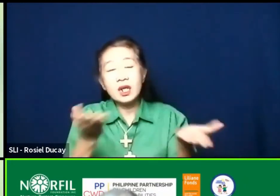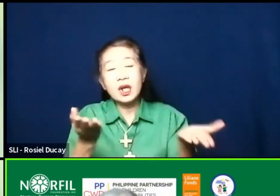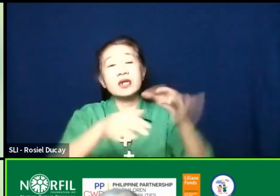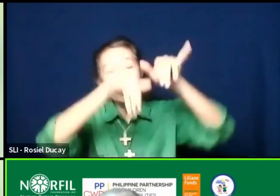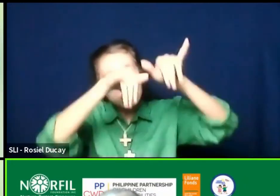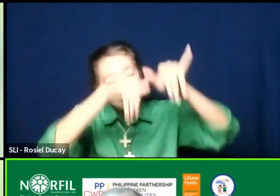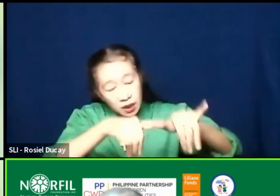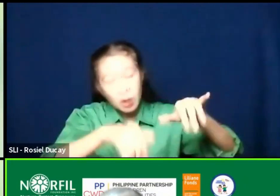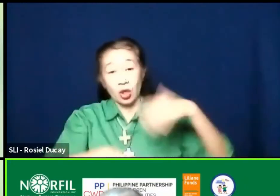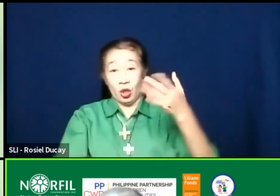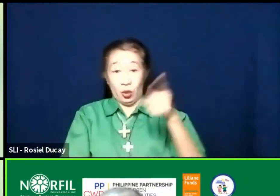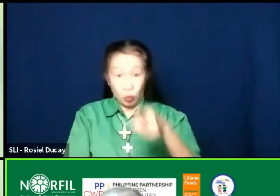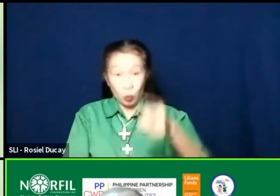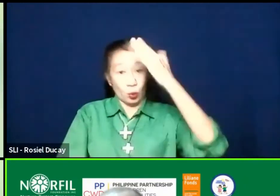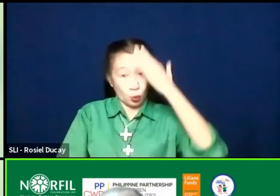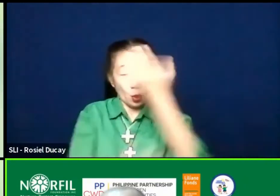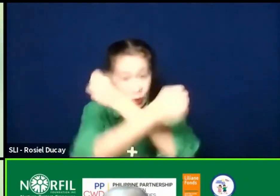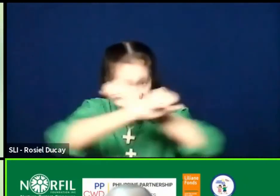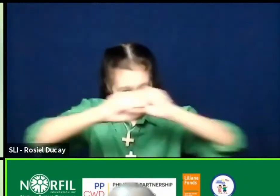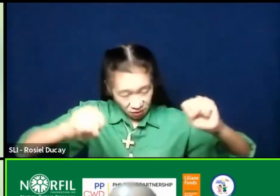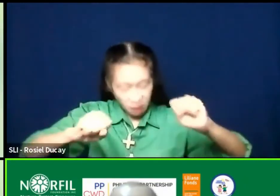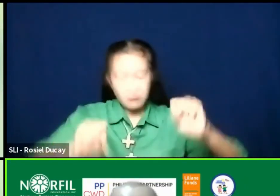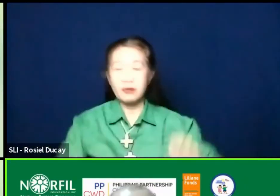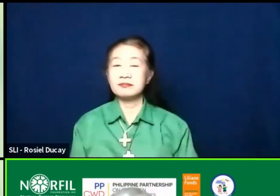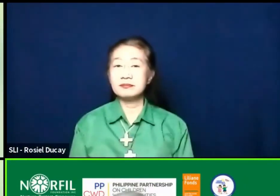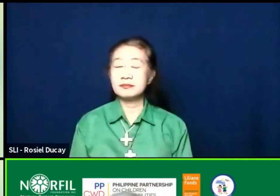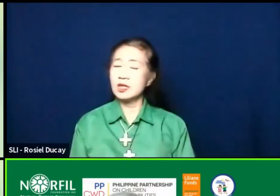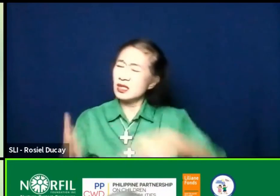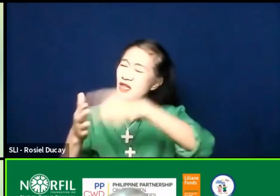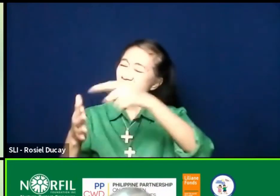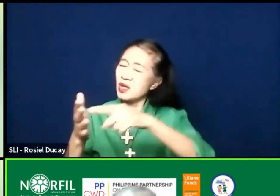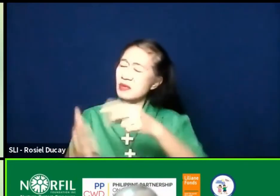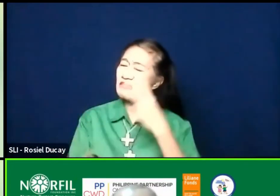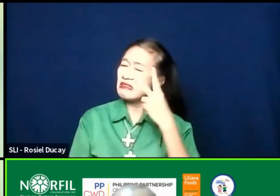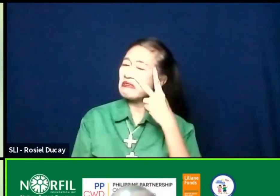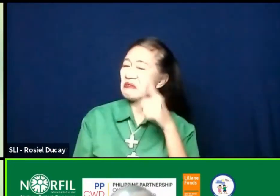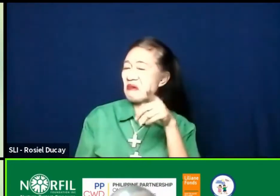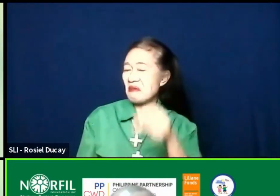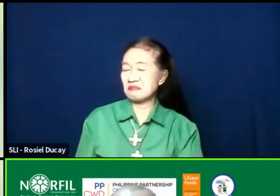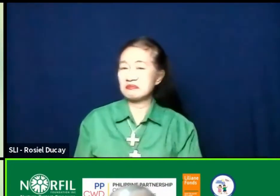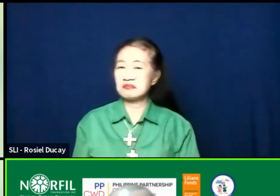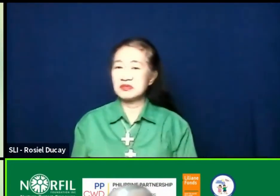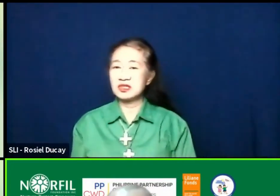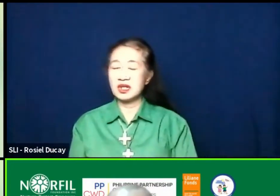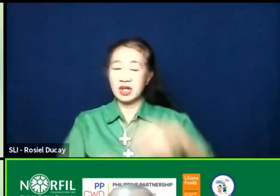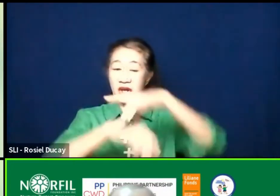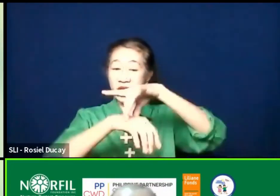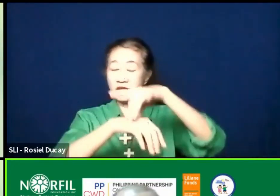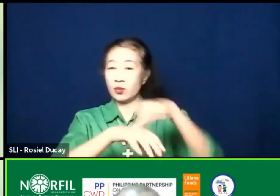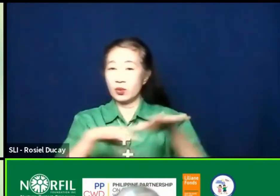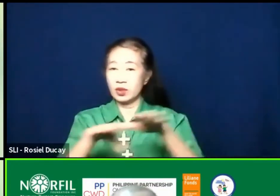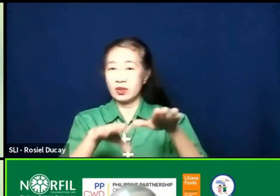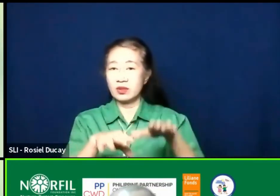napupwesto, alam mong ligtas ka. Okay? Minsan may makikita kang mga earthquake drill or duck cover